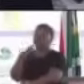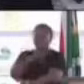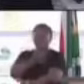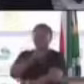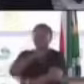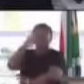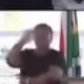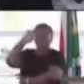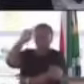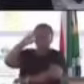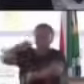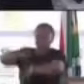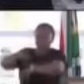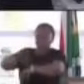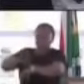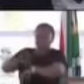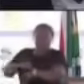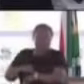ey'ningi